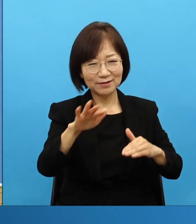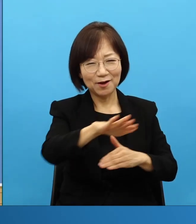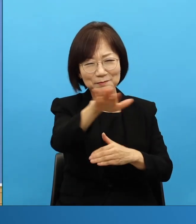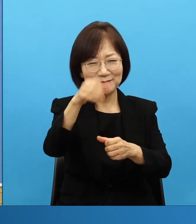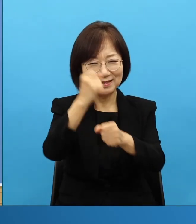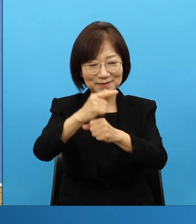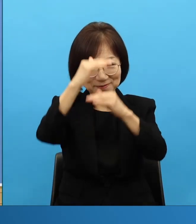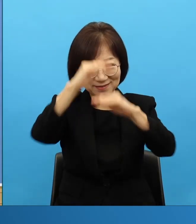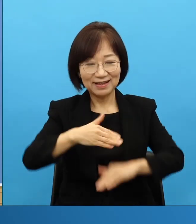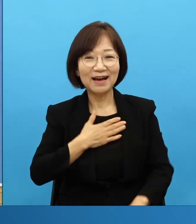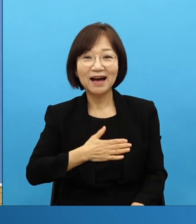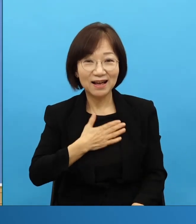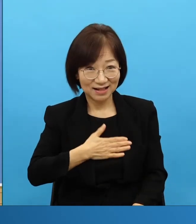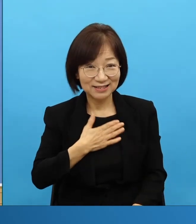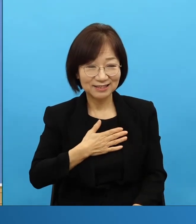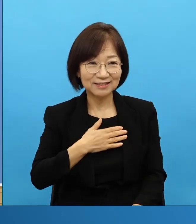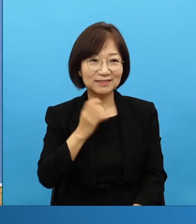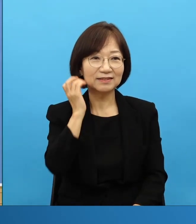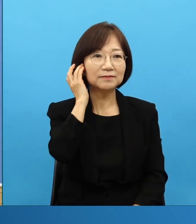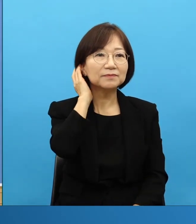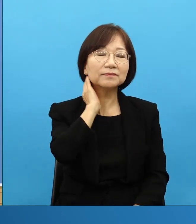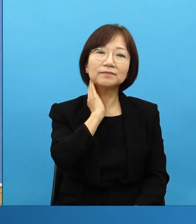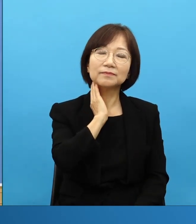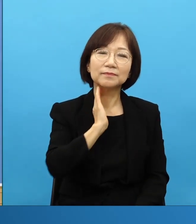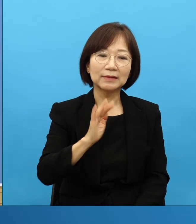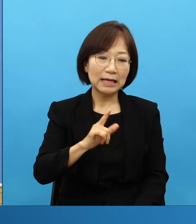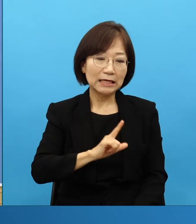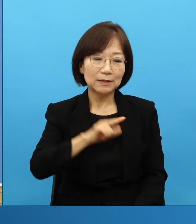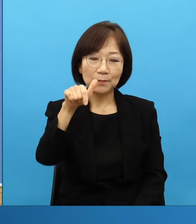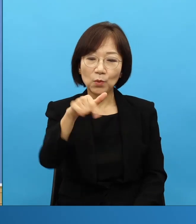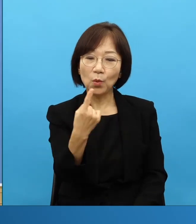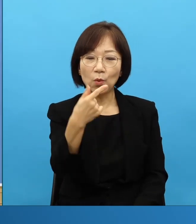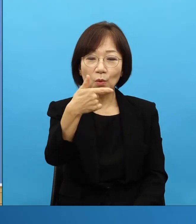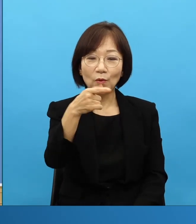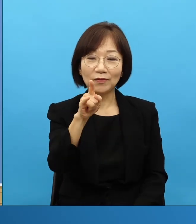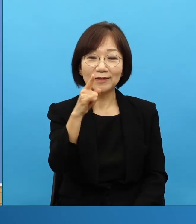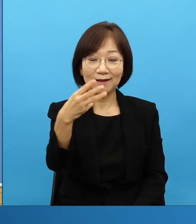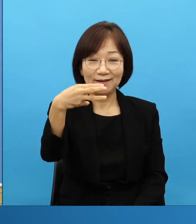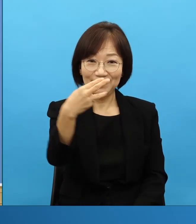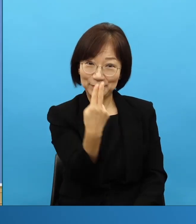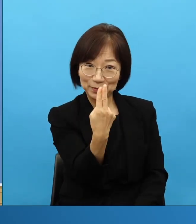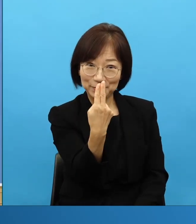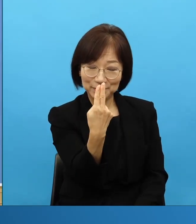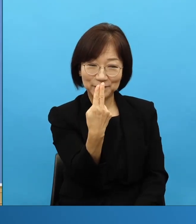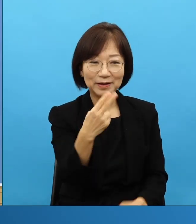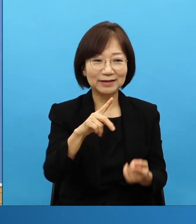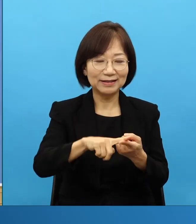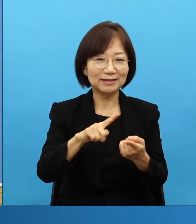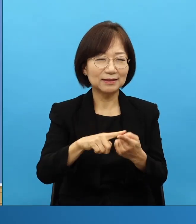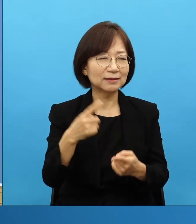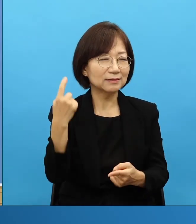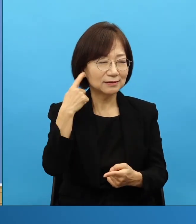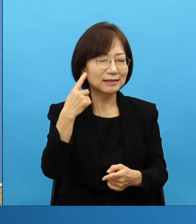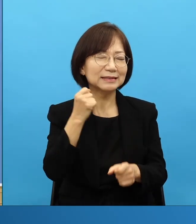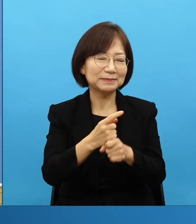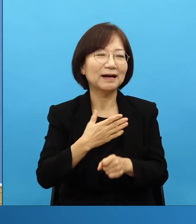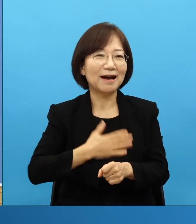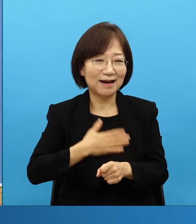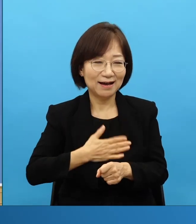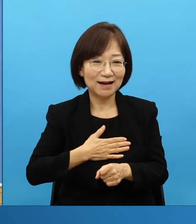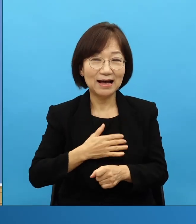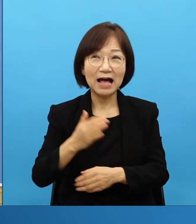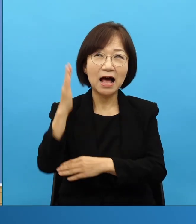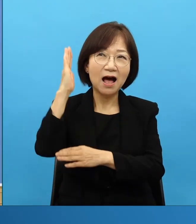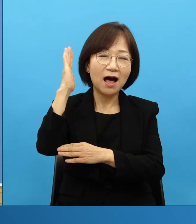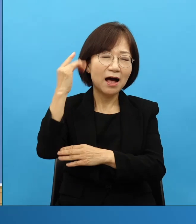And I'm sure you're very familiar to this content. 고넬료 얘기는 많이 들었겠죠. And I'm sure you heard a lot about Cornelius. 여러분 뭐 설교를 수십 번 들었을 수도 있습니다.